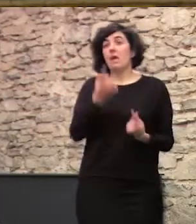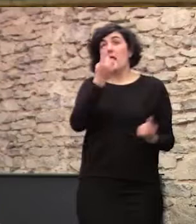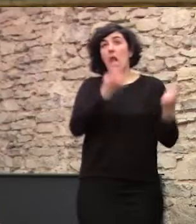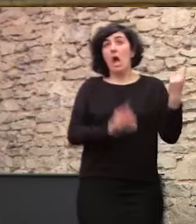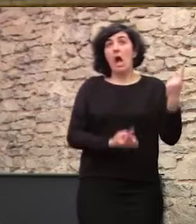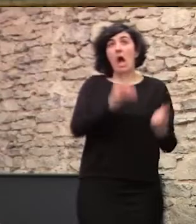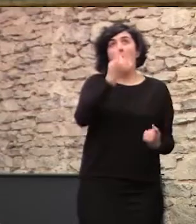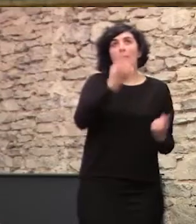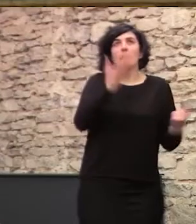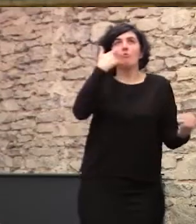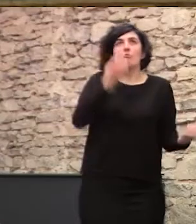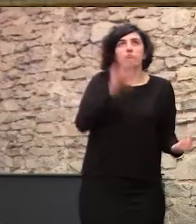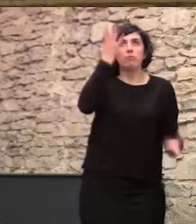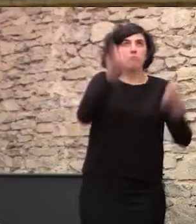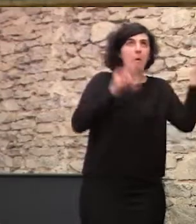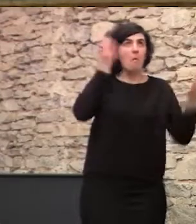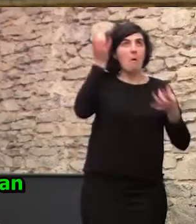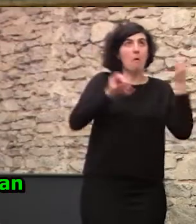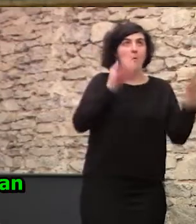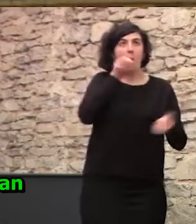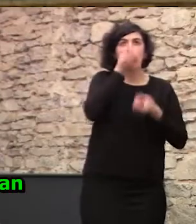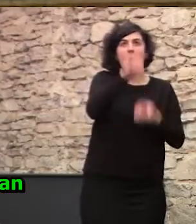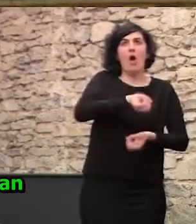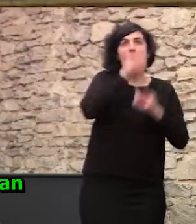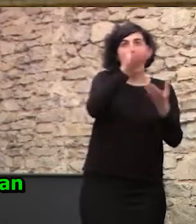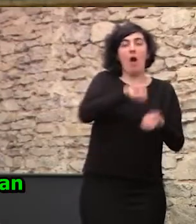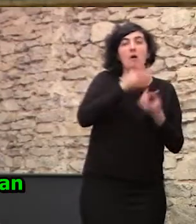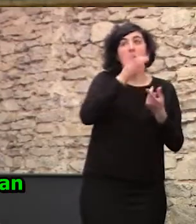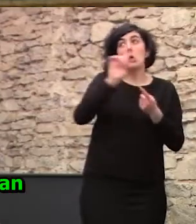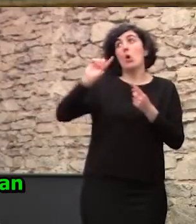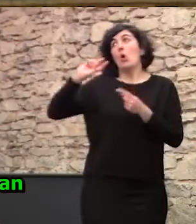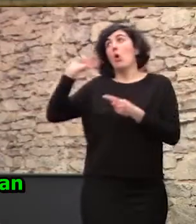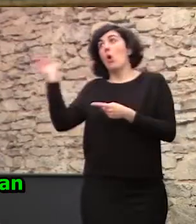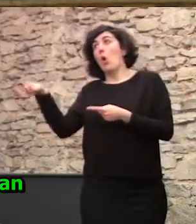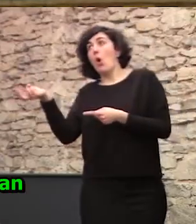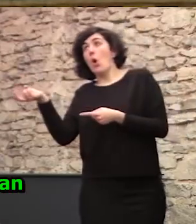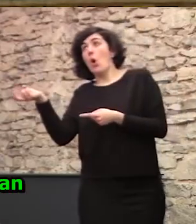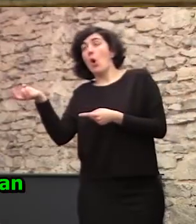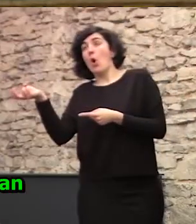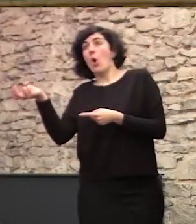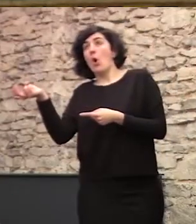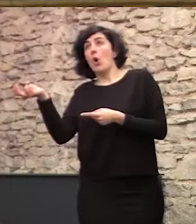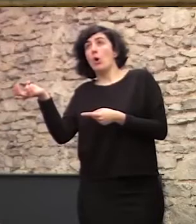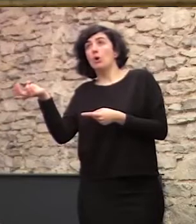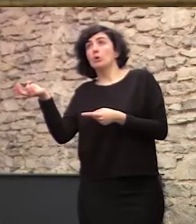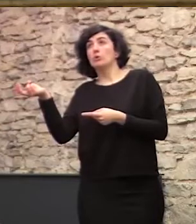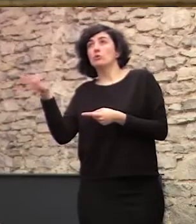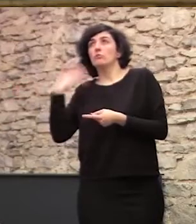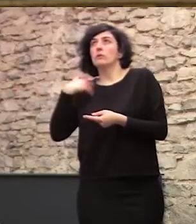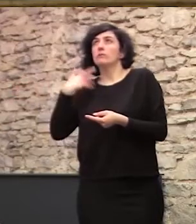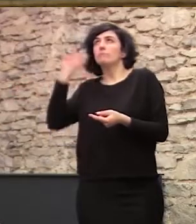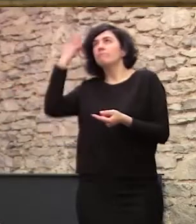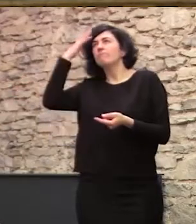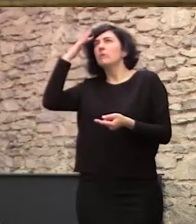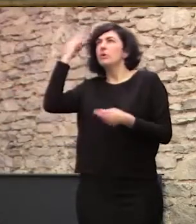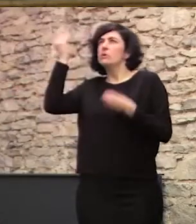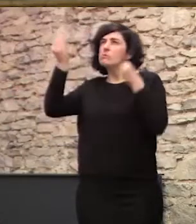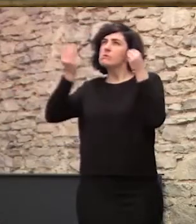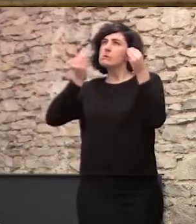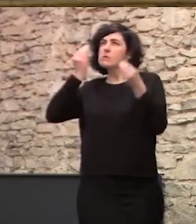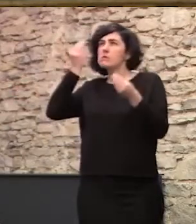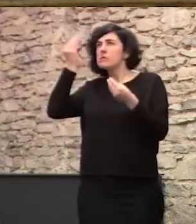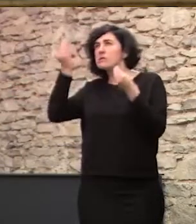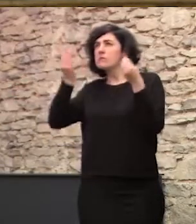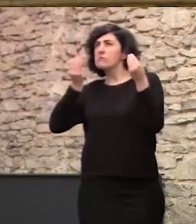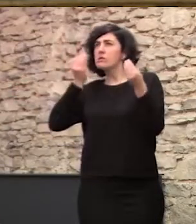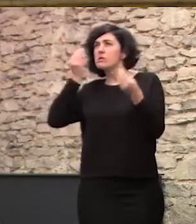batzuetan oso inspiratuta nago, eta beste batzuetan esan behar dudana, pentsatu nahi dudanean, pues aia guai egite zait, eta tabernan baldin